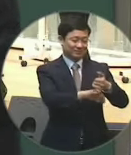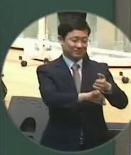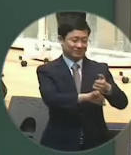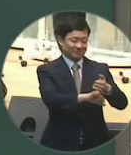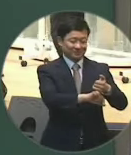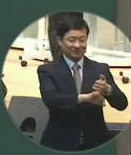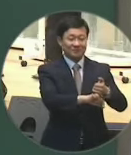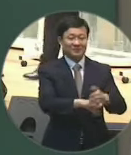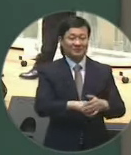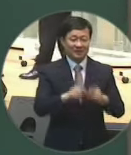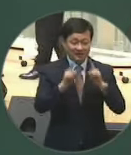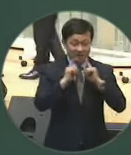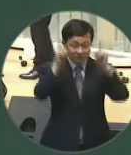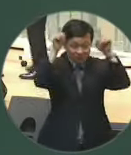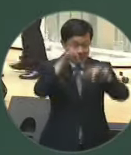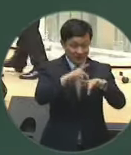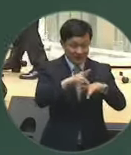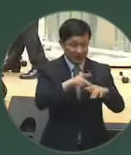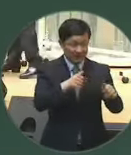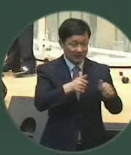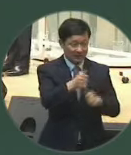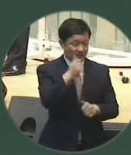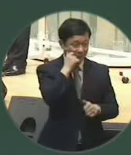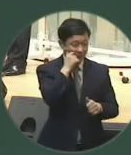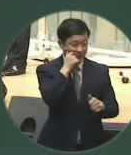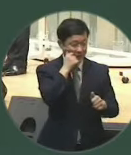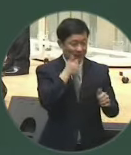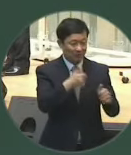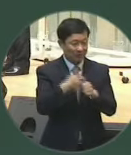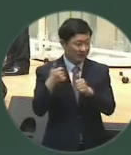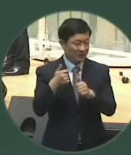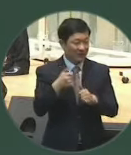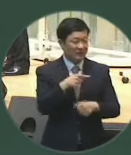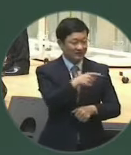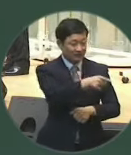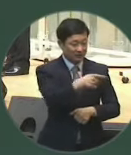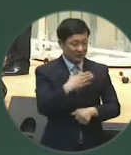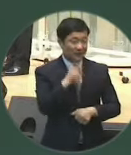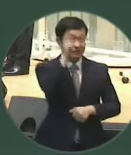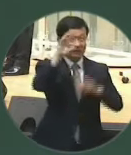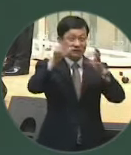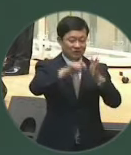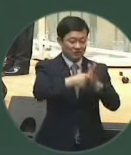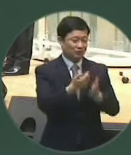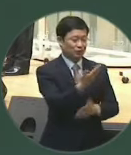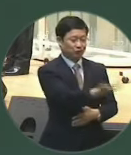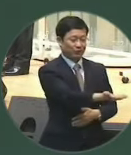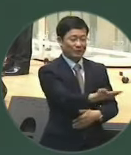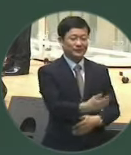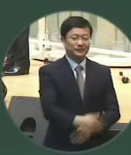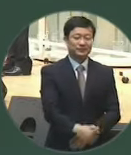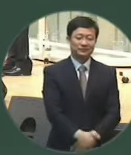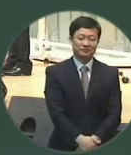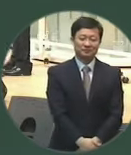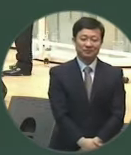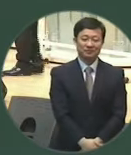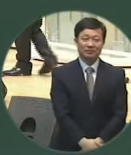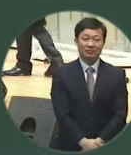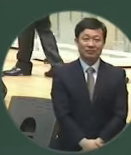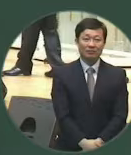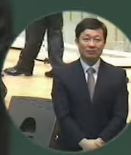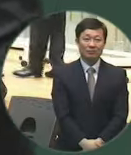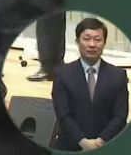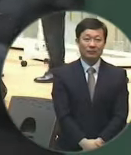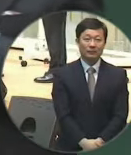will build my church. 음부의 근세 이기지 못할 것이다. The gates of Hades will not overcome you. 내가 네게 천국 열쇠를 주노라. And I will give you the keys of the kingdom of